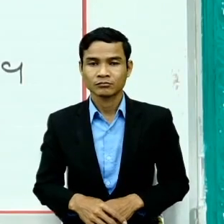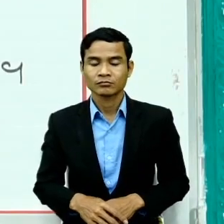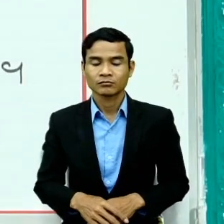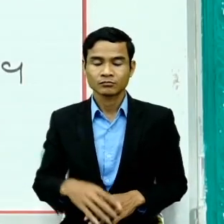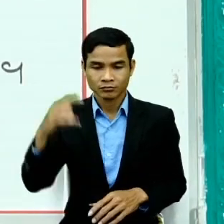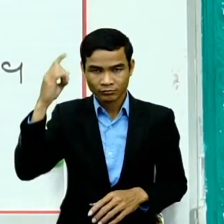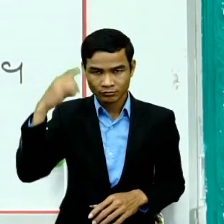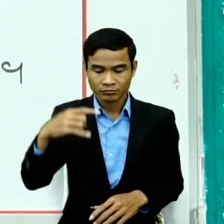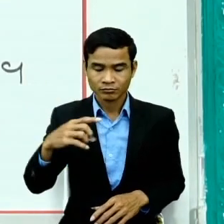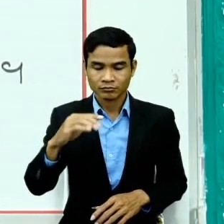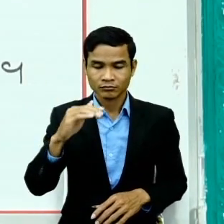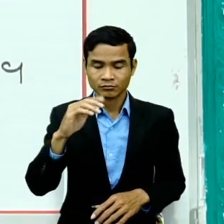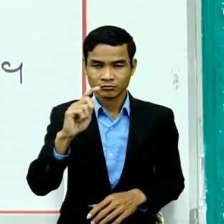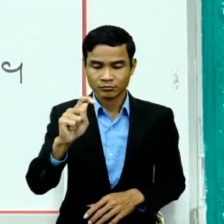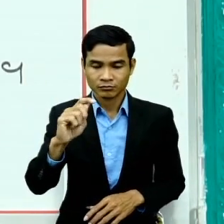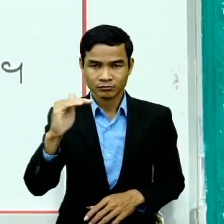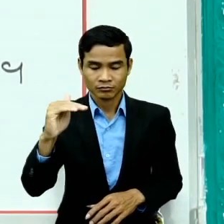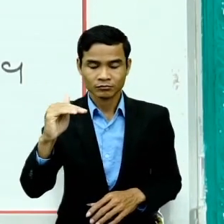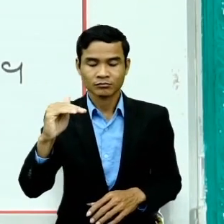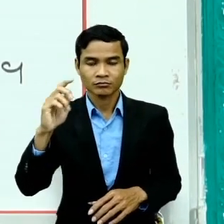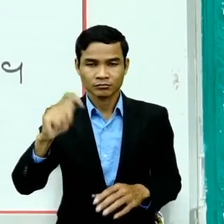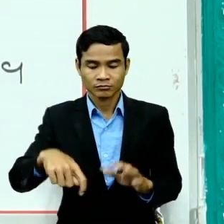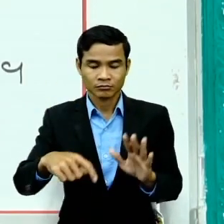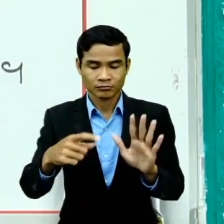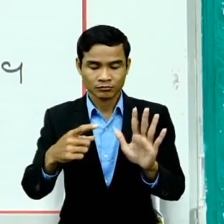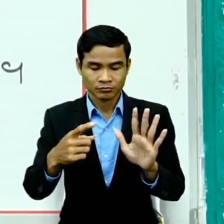mình rèn sấy mà cha chầm cà